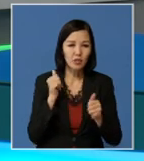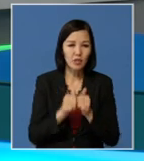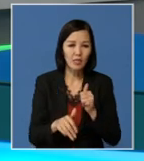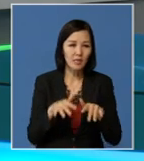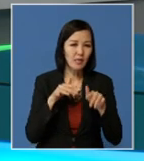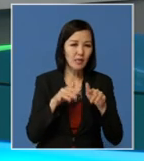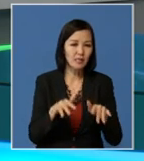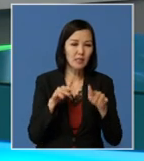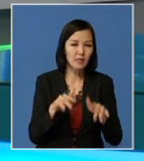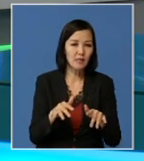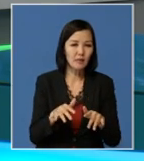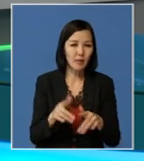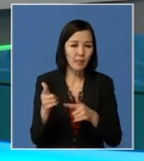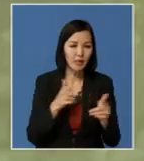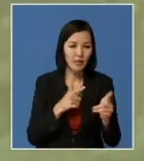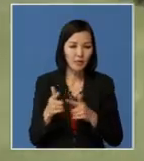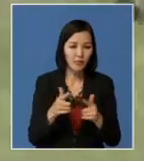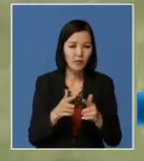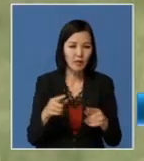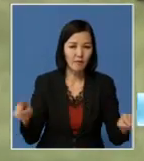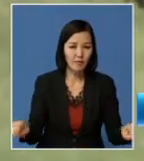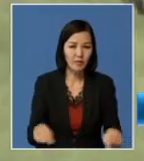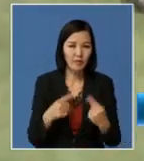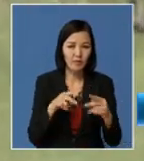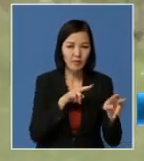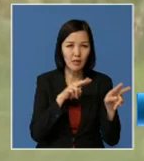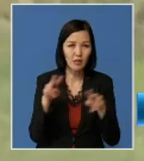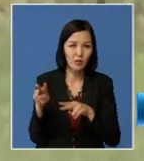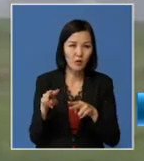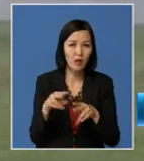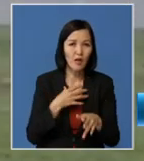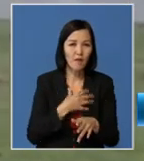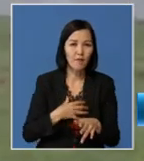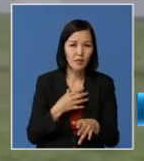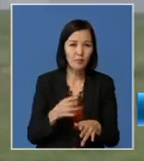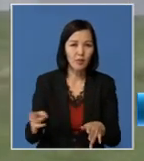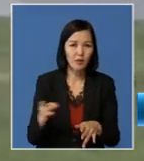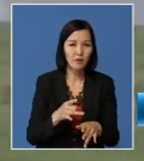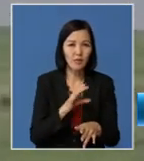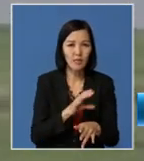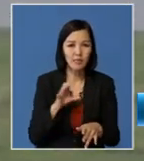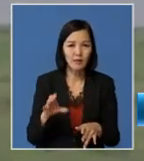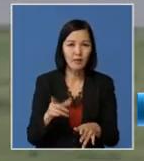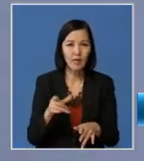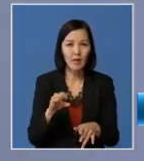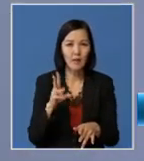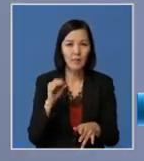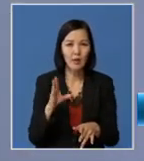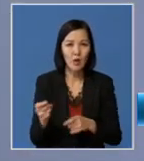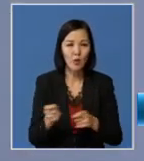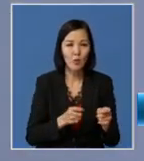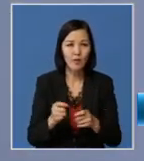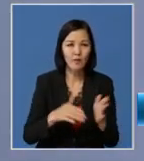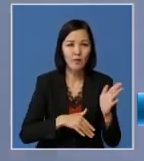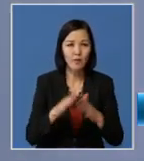интенсивными. Одновременно идет подготовка к восстановлению контроля над стратегически важными районами на севере Хамы. Тем временем Управление